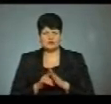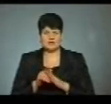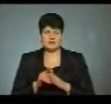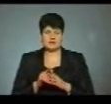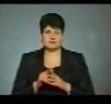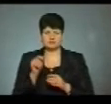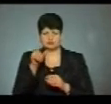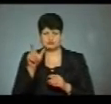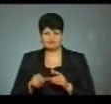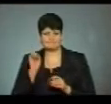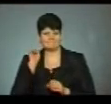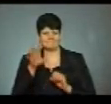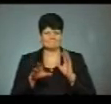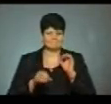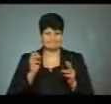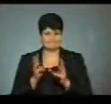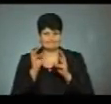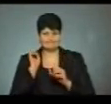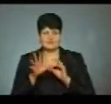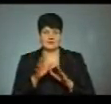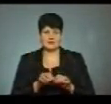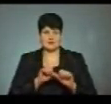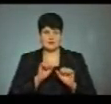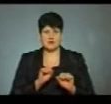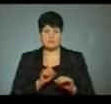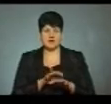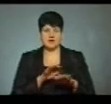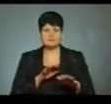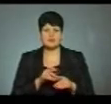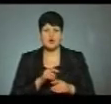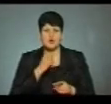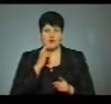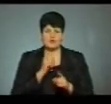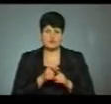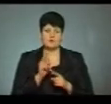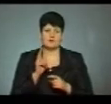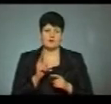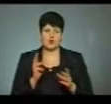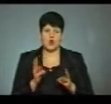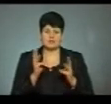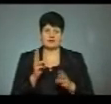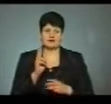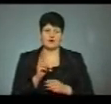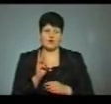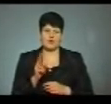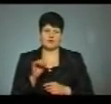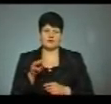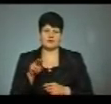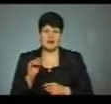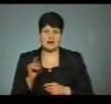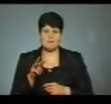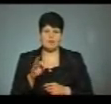із запалювальною сумішю. Майданівці укріплюють одну з барикад та у відповідь кидають коктейлі Молотова, фаєри і бруківку.